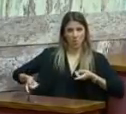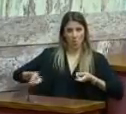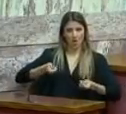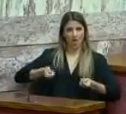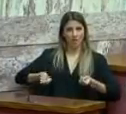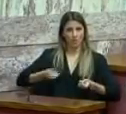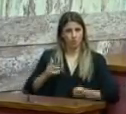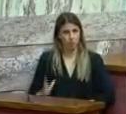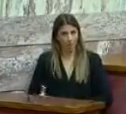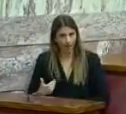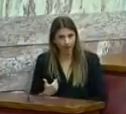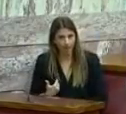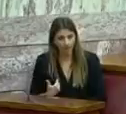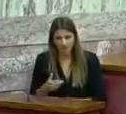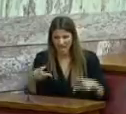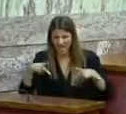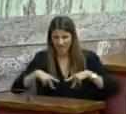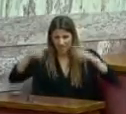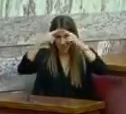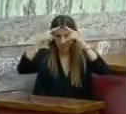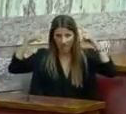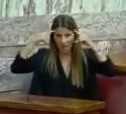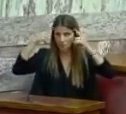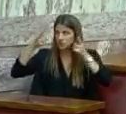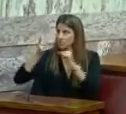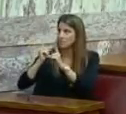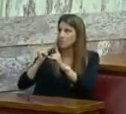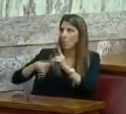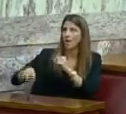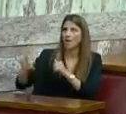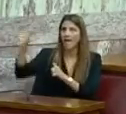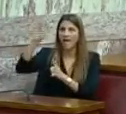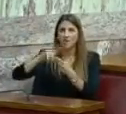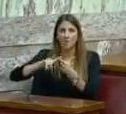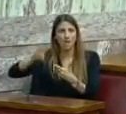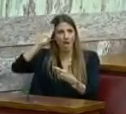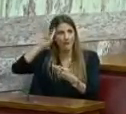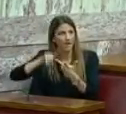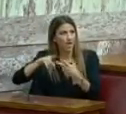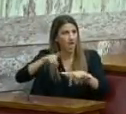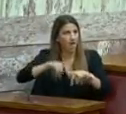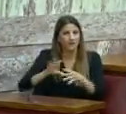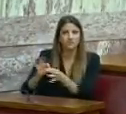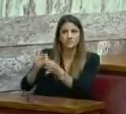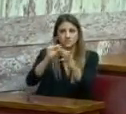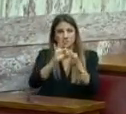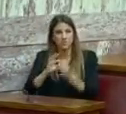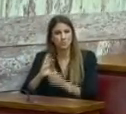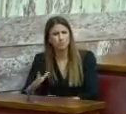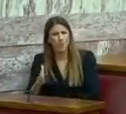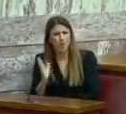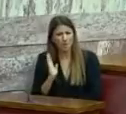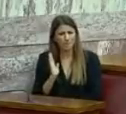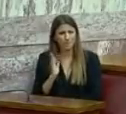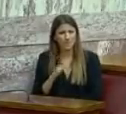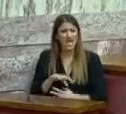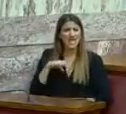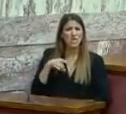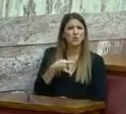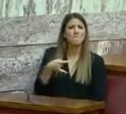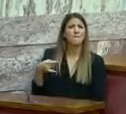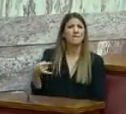σκάνδαλο, να θεωρείται υπερβολική η έκφραση του κυρίου Παπαγγελόπουλου που το ονόμασε σκάνδαλο του αιώνα. Βεβαίως